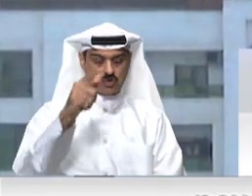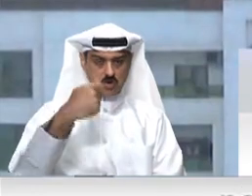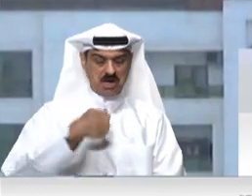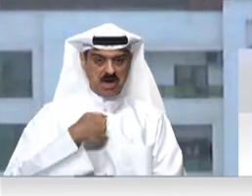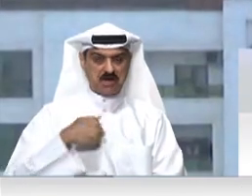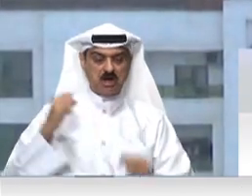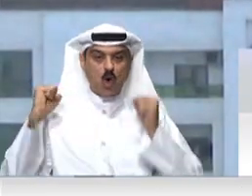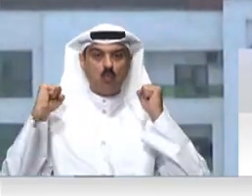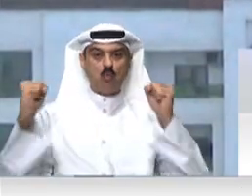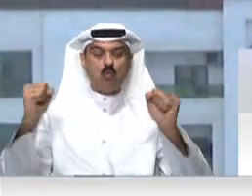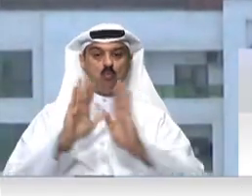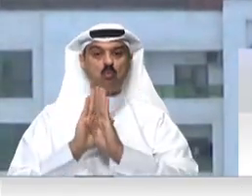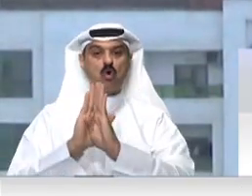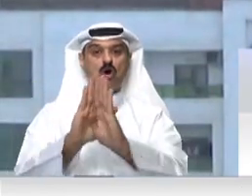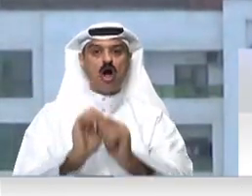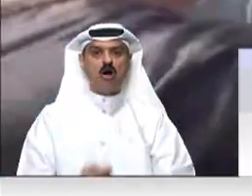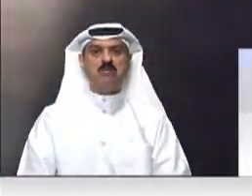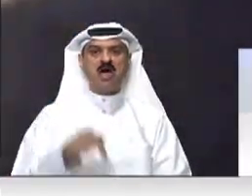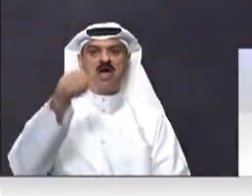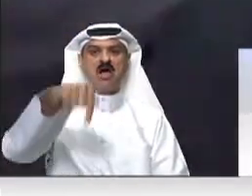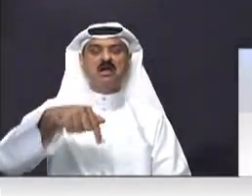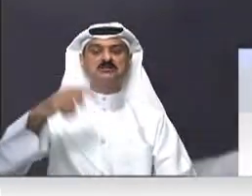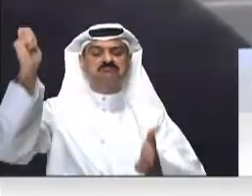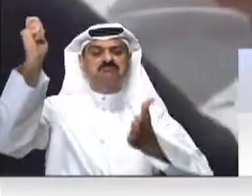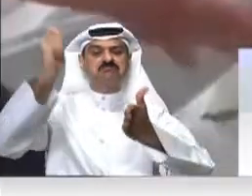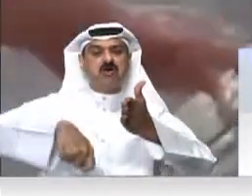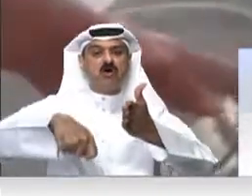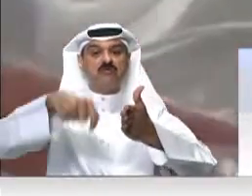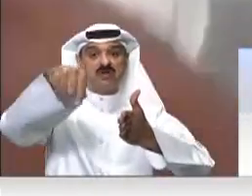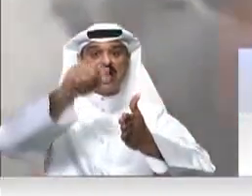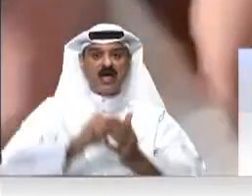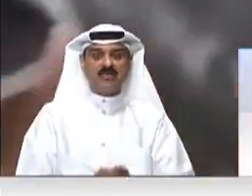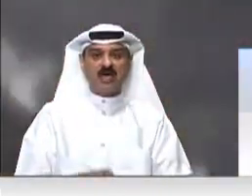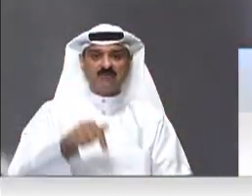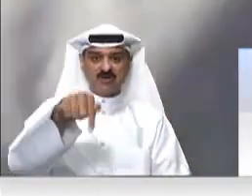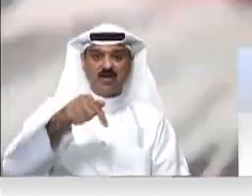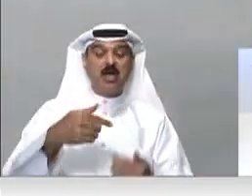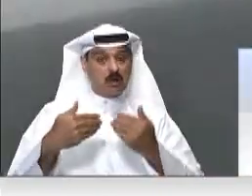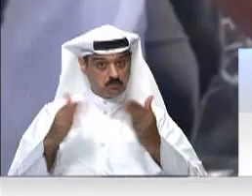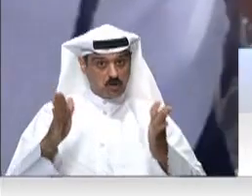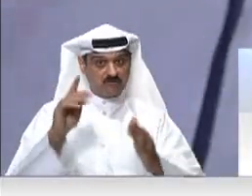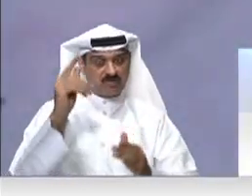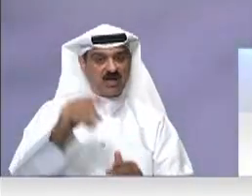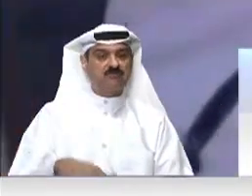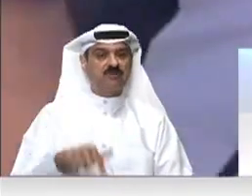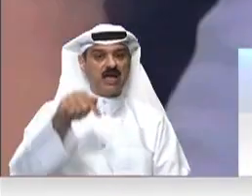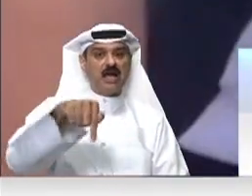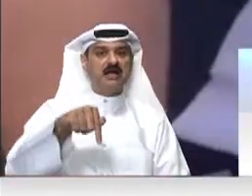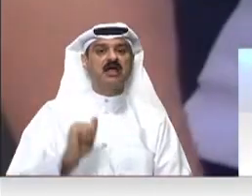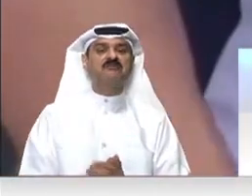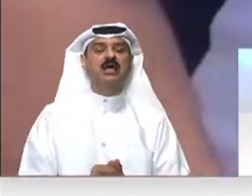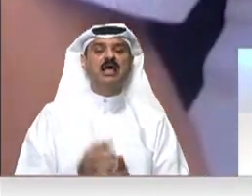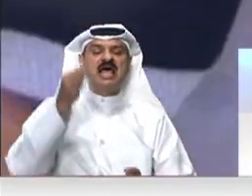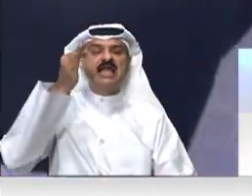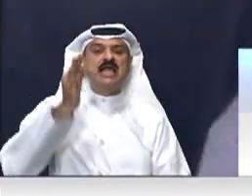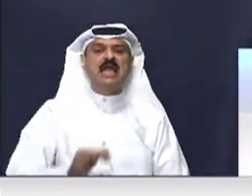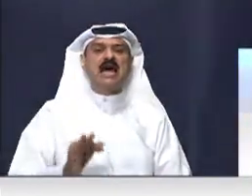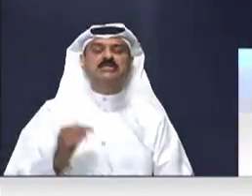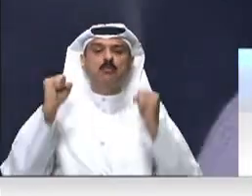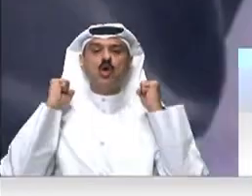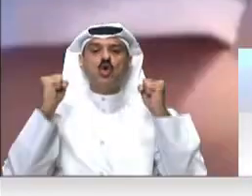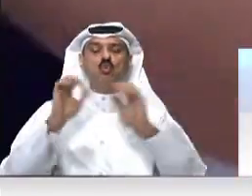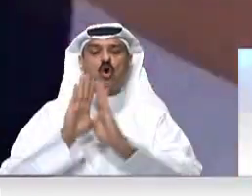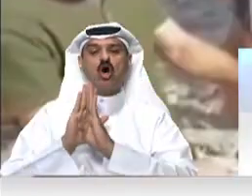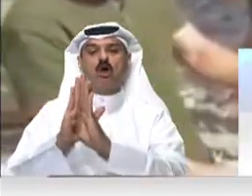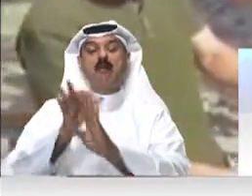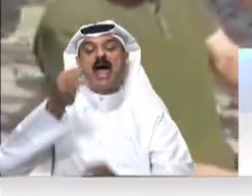المقاومة منفتحة على إبرام صفقة جزئية أو كلية، لكن بمجمل الأحوال تتطلع المقاومة أو